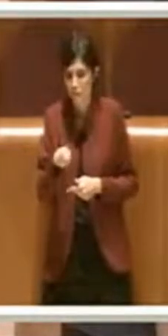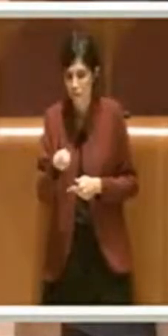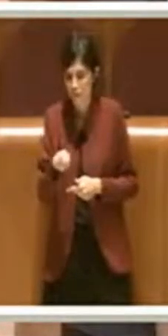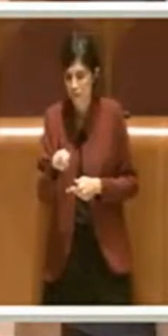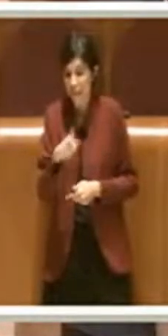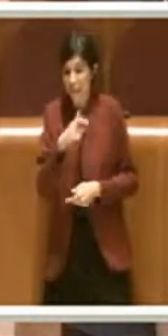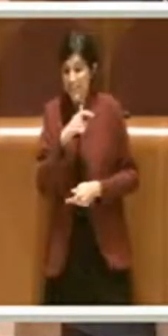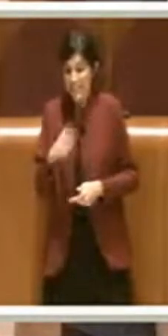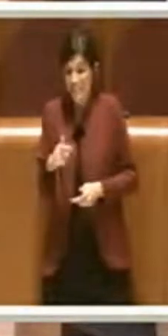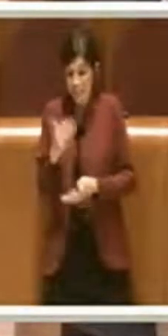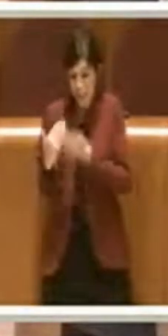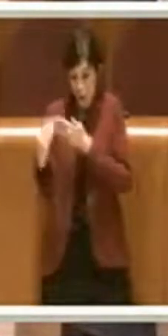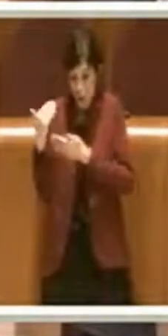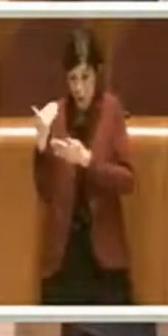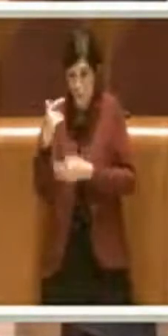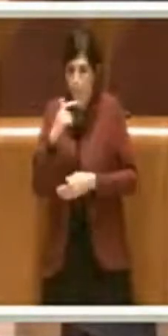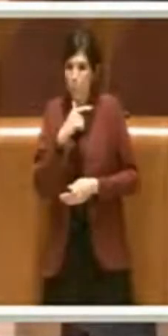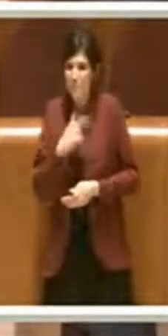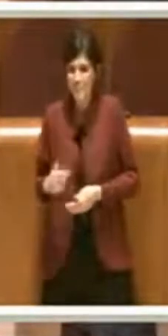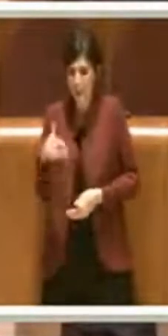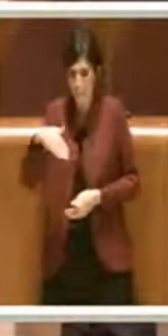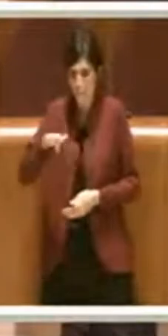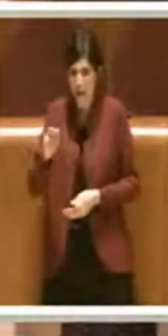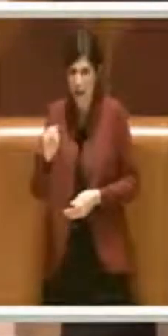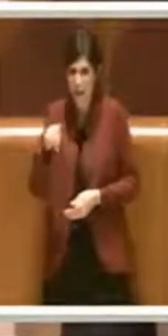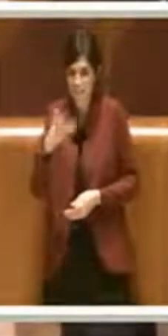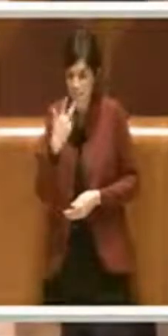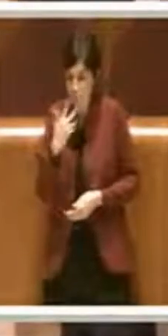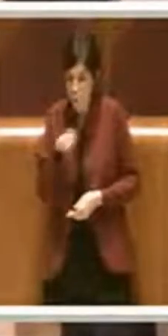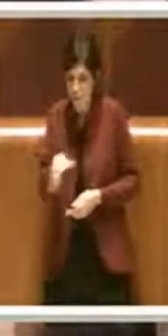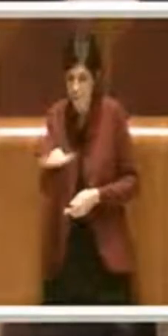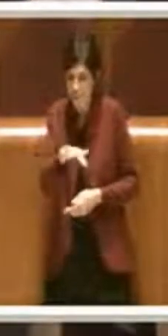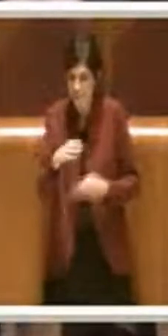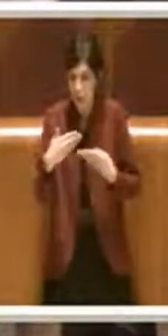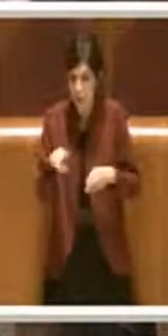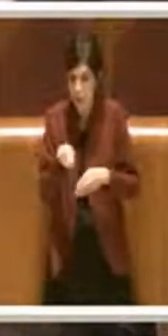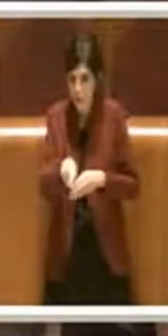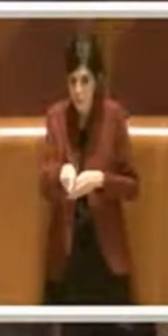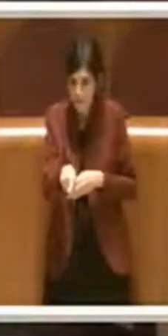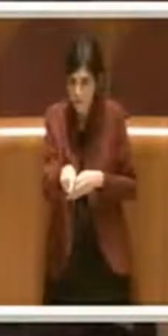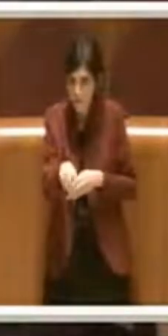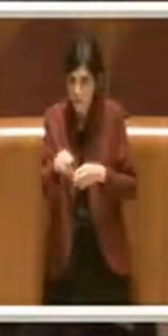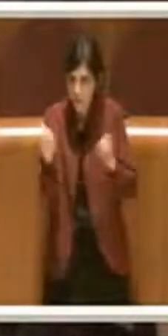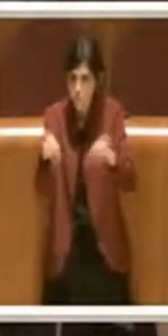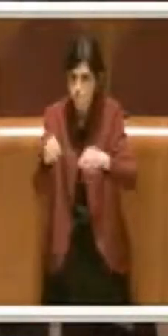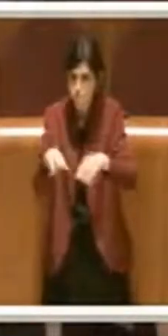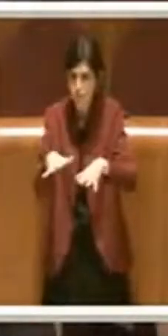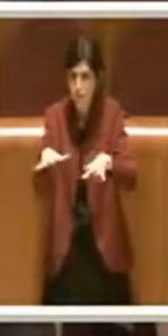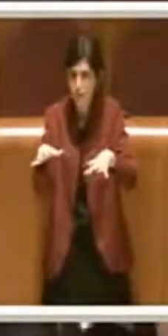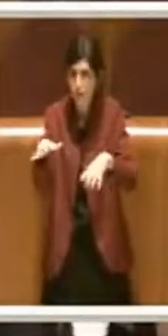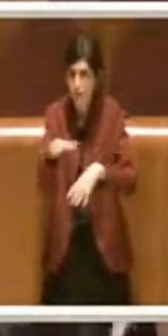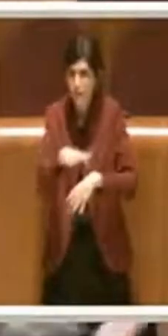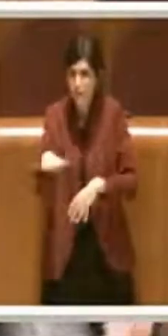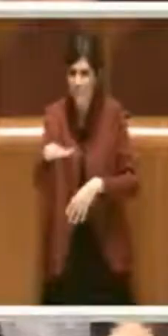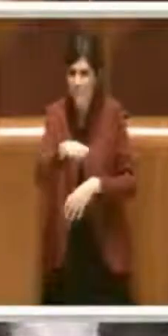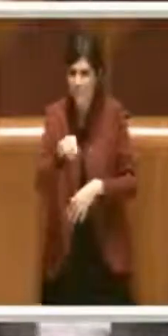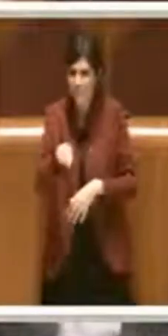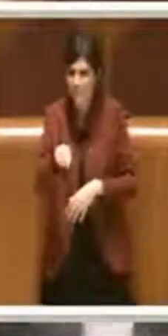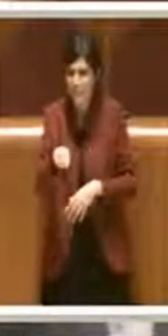sindaco Marino, perché noi certe cose non ce le dimentichiamo, chi vive i propri territori, ma